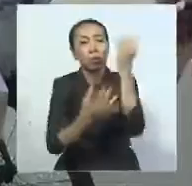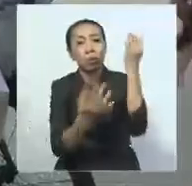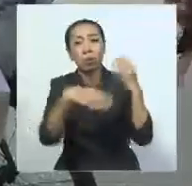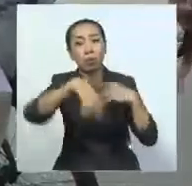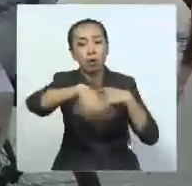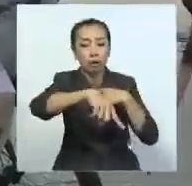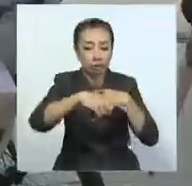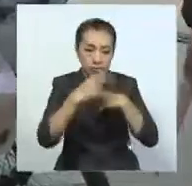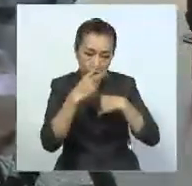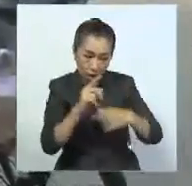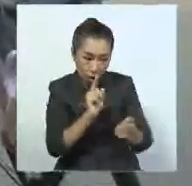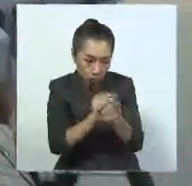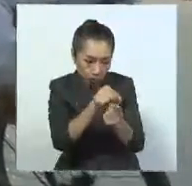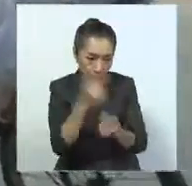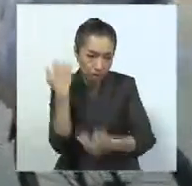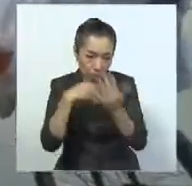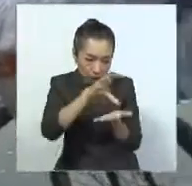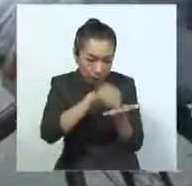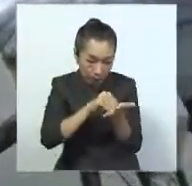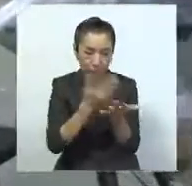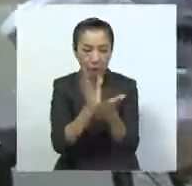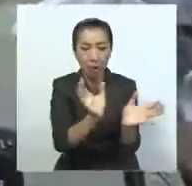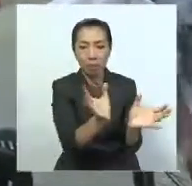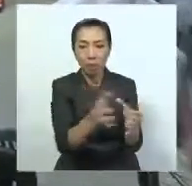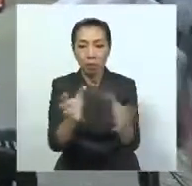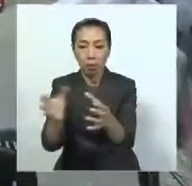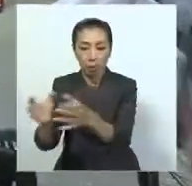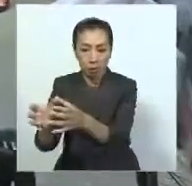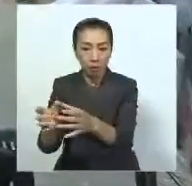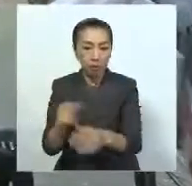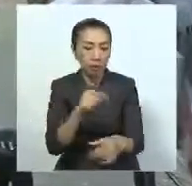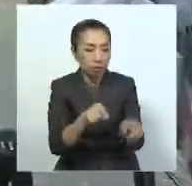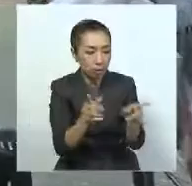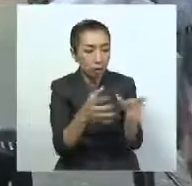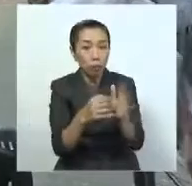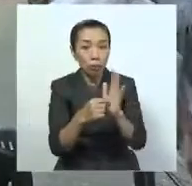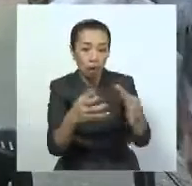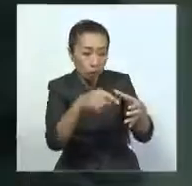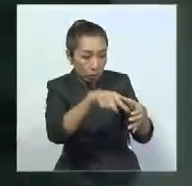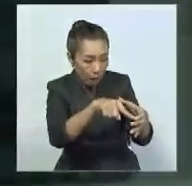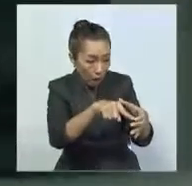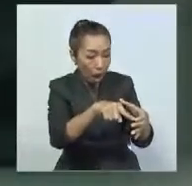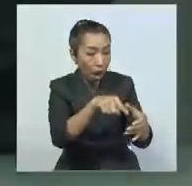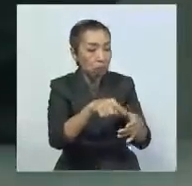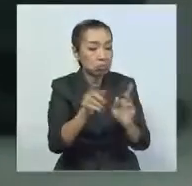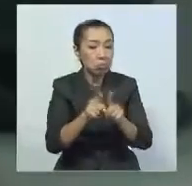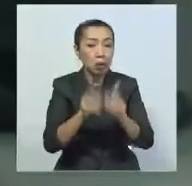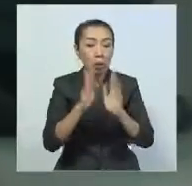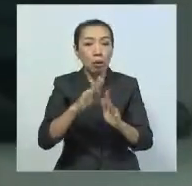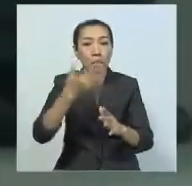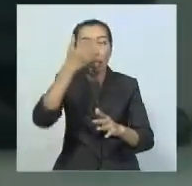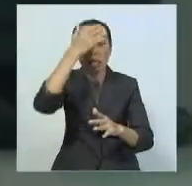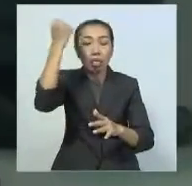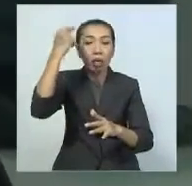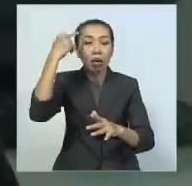ประวัติแล้วก็แบ่งเป็นกลุ่มๆค่ะกลุ่มเนี่ยเขาก็จะมีการไปตามหาครอบครัวอย่างเช่นถ้าเกิดเป็นคนหลงลืมสติ